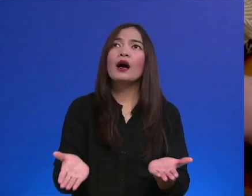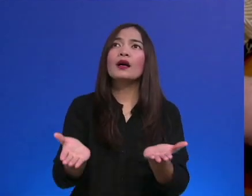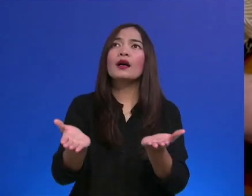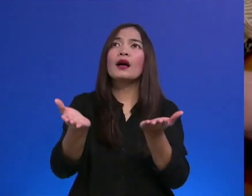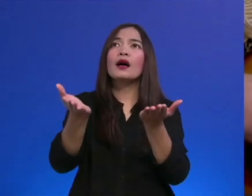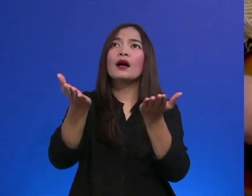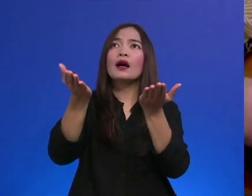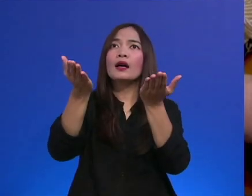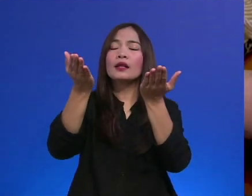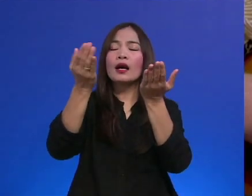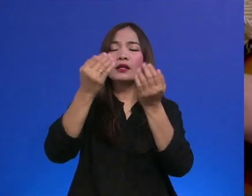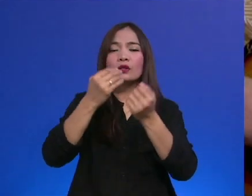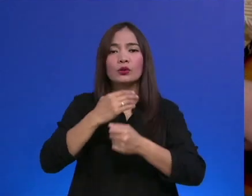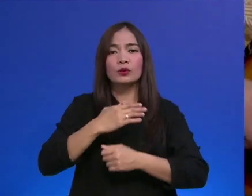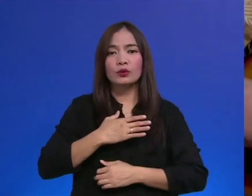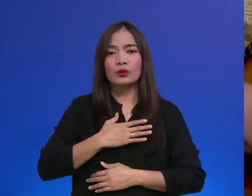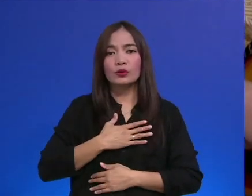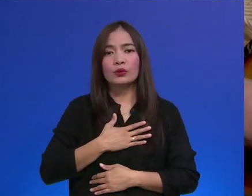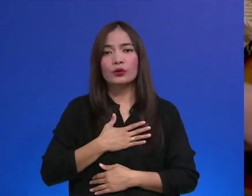Angkatlah aku